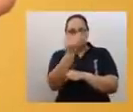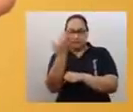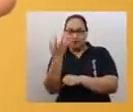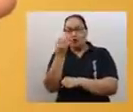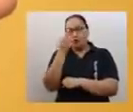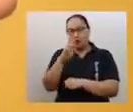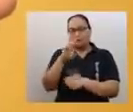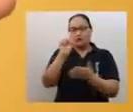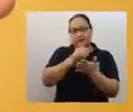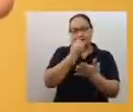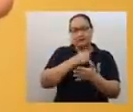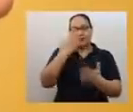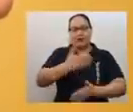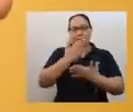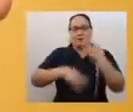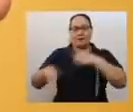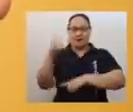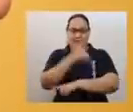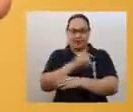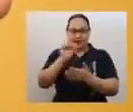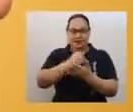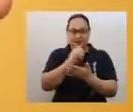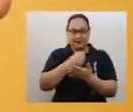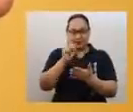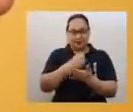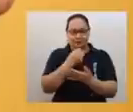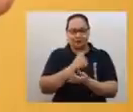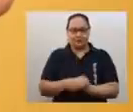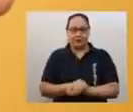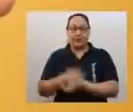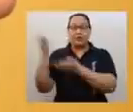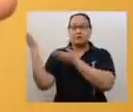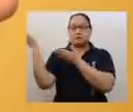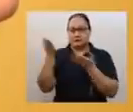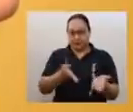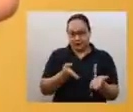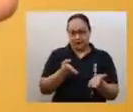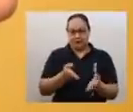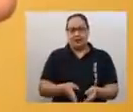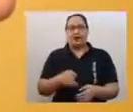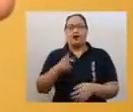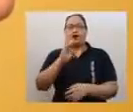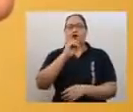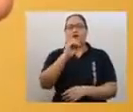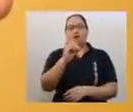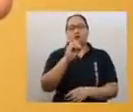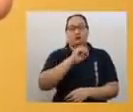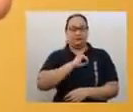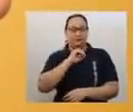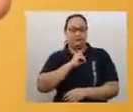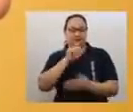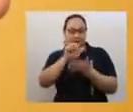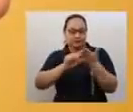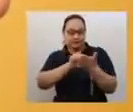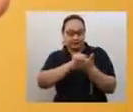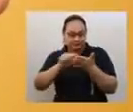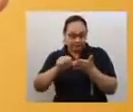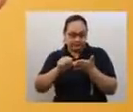o umawit ng 2 happy birthday song. Magdala ng sariling alcohol o hand